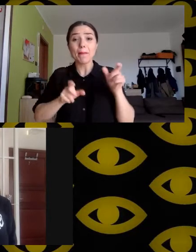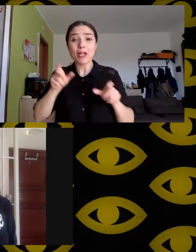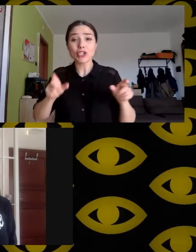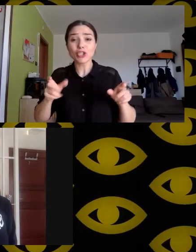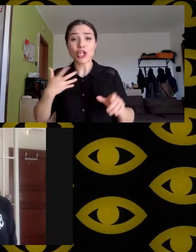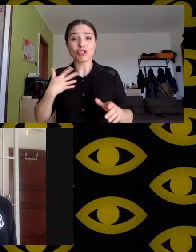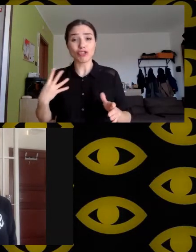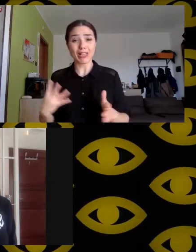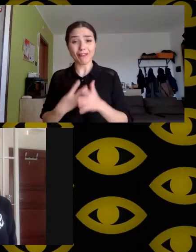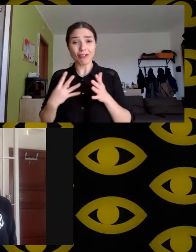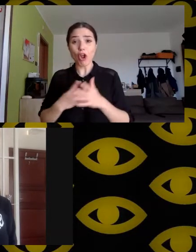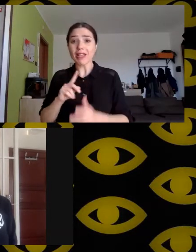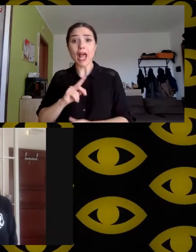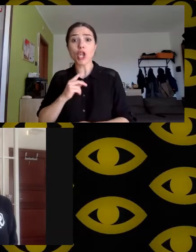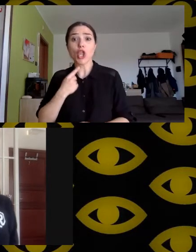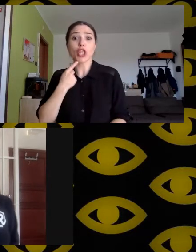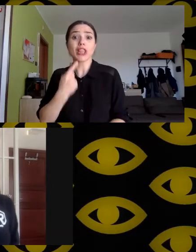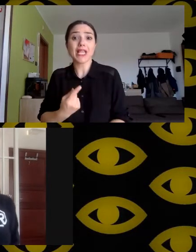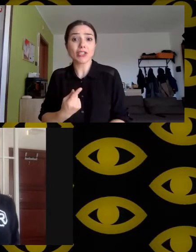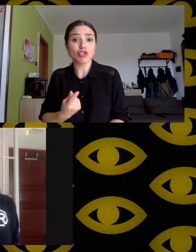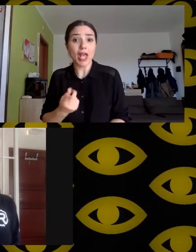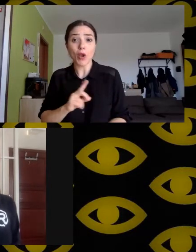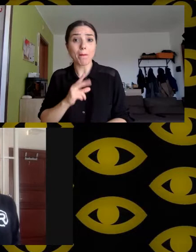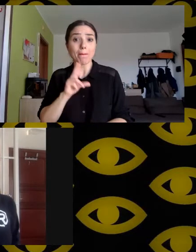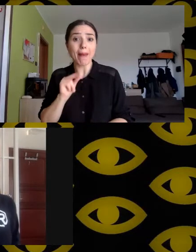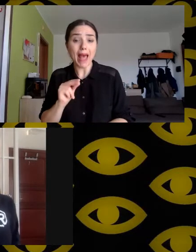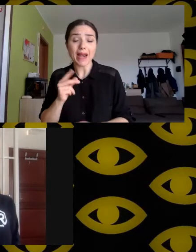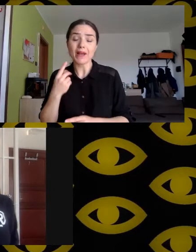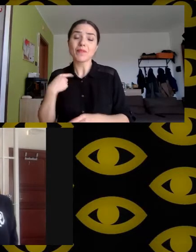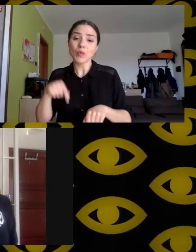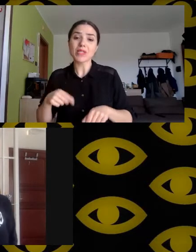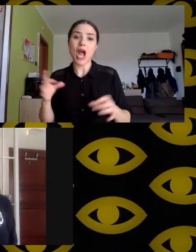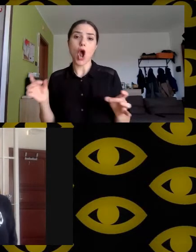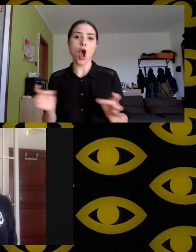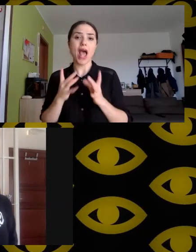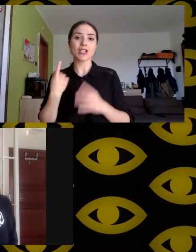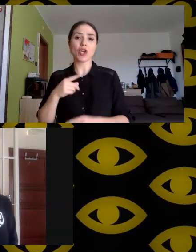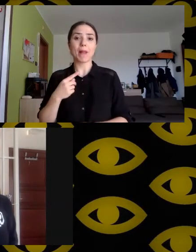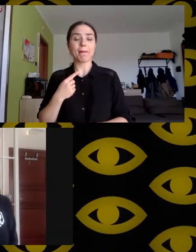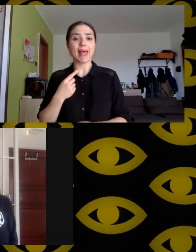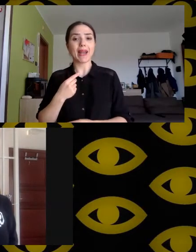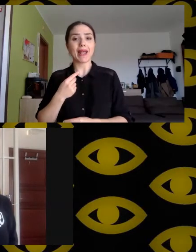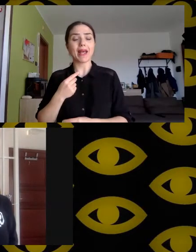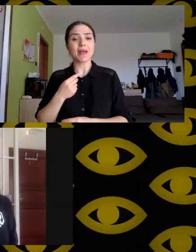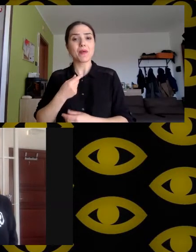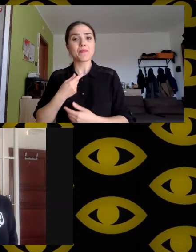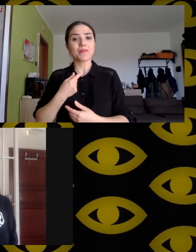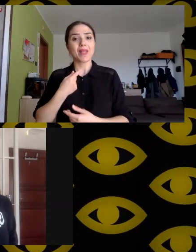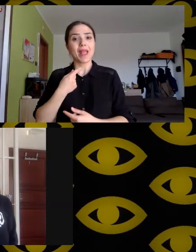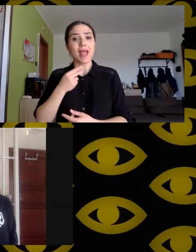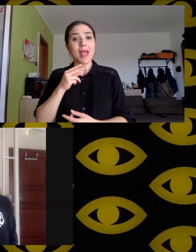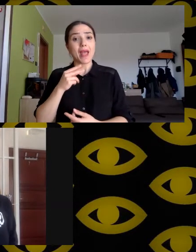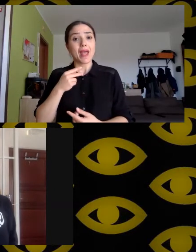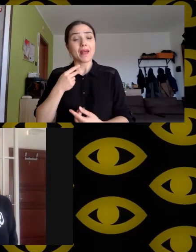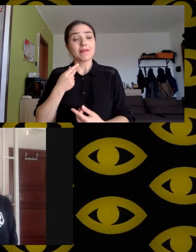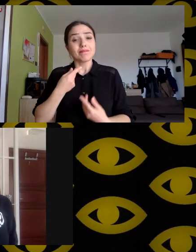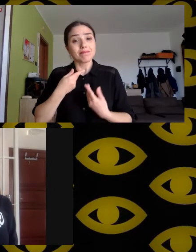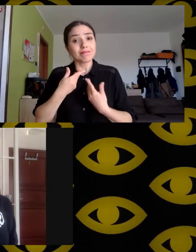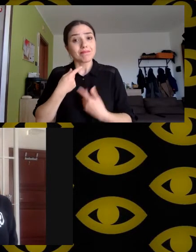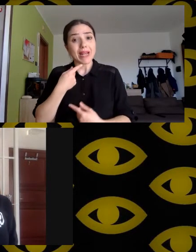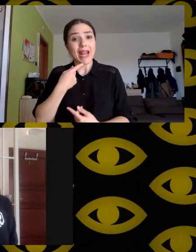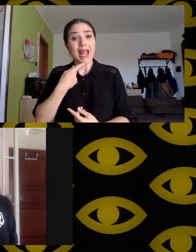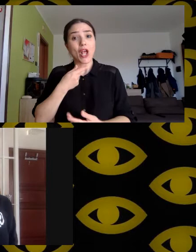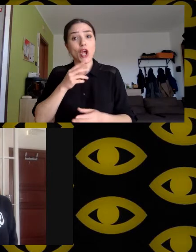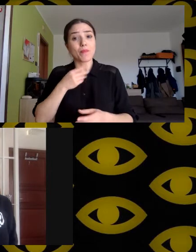condizione. Quindi è ancora una volta un'occasione per parlarne, per far capire anche alle persone, appunto, chi vive questa condizione, ma